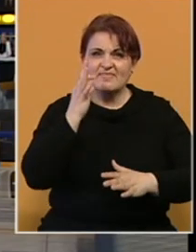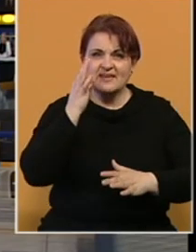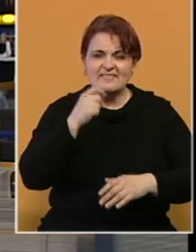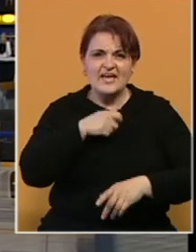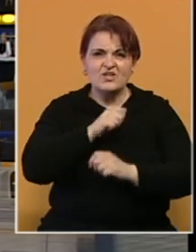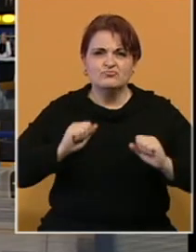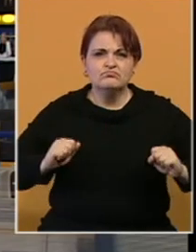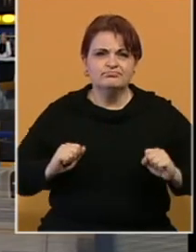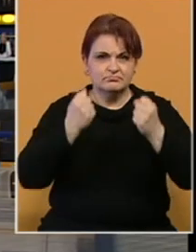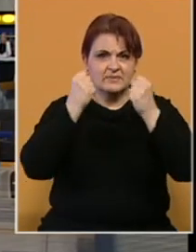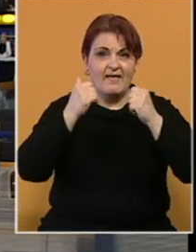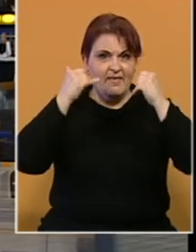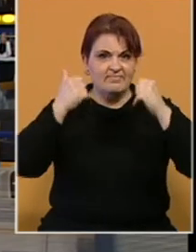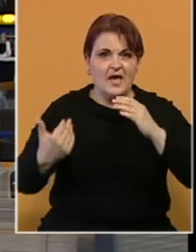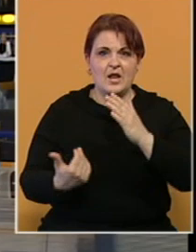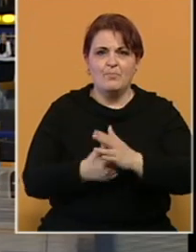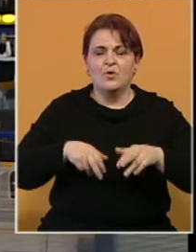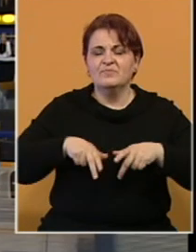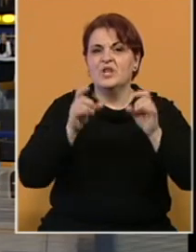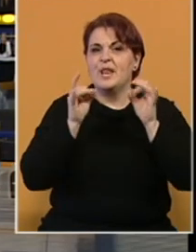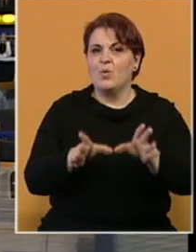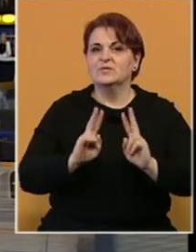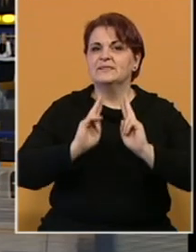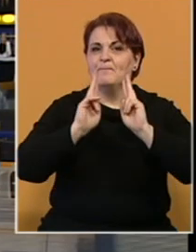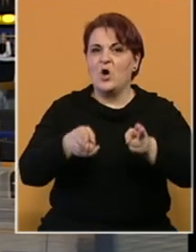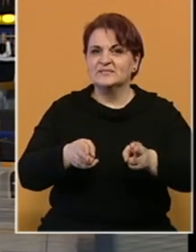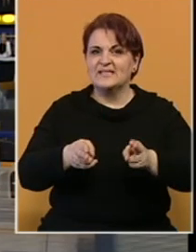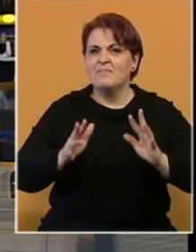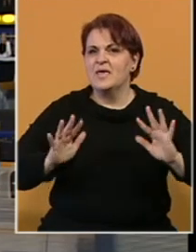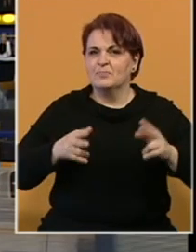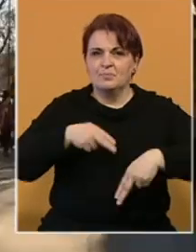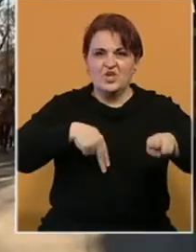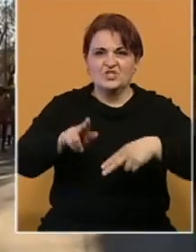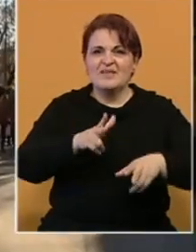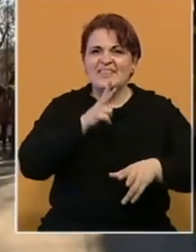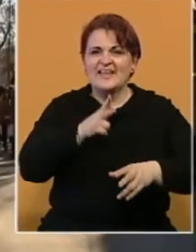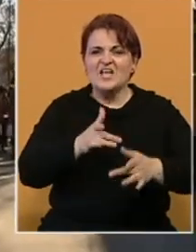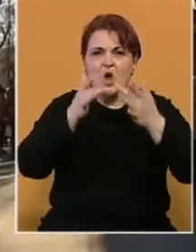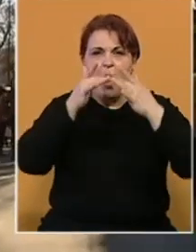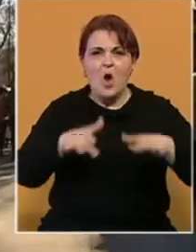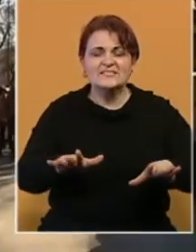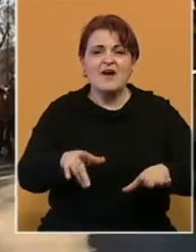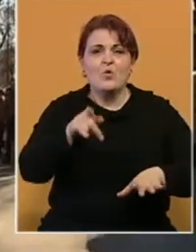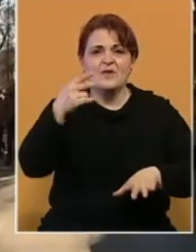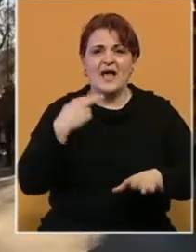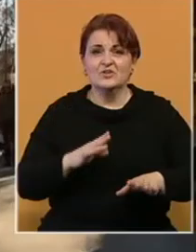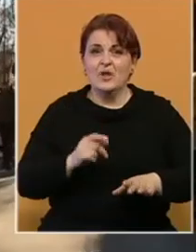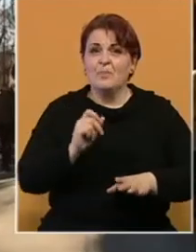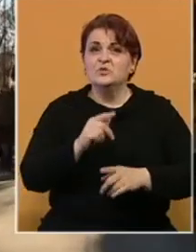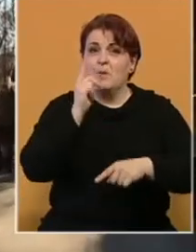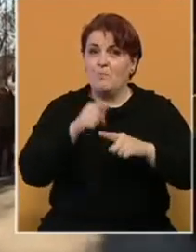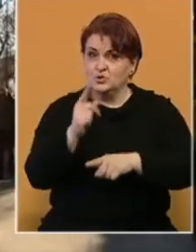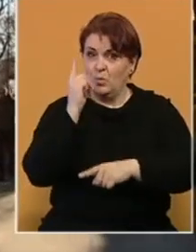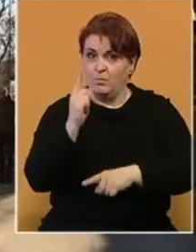dana generalnog štrajka danas su ponovo izašli na ulice Mostara i protestnom šetnjom zatražili ostavke nadležnih. Poslali su